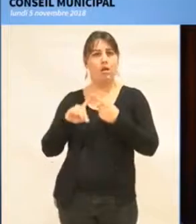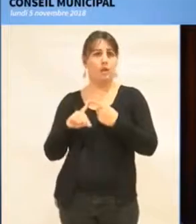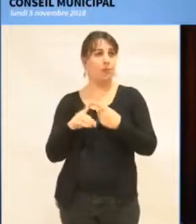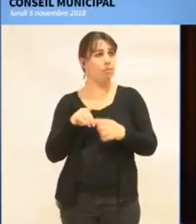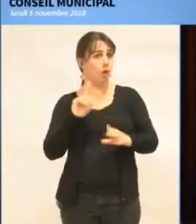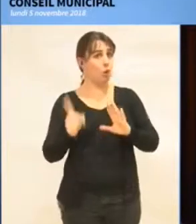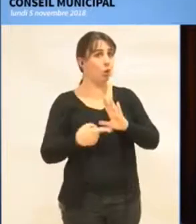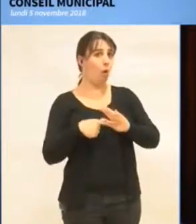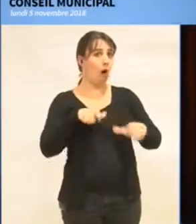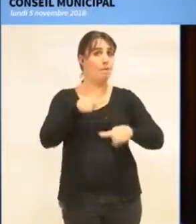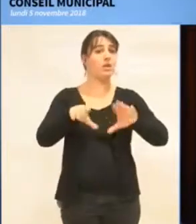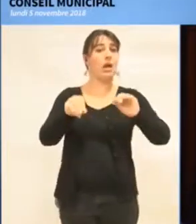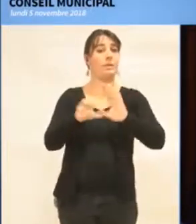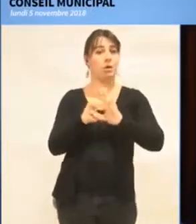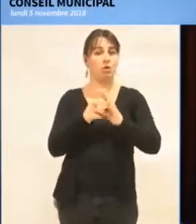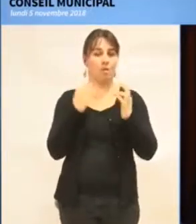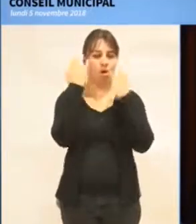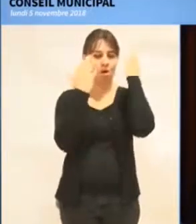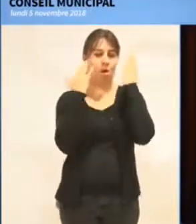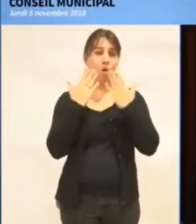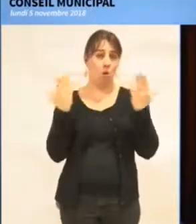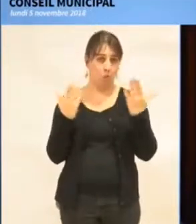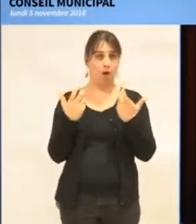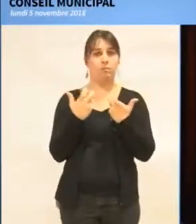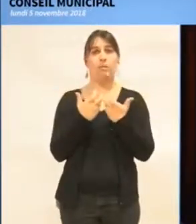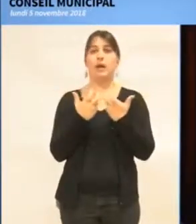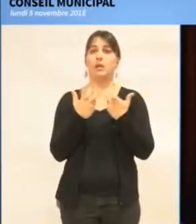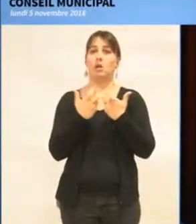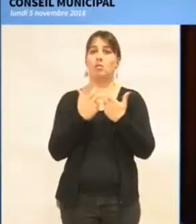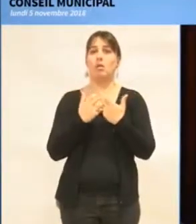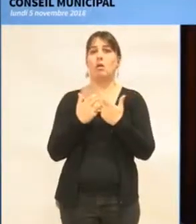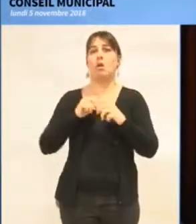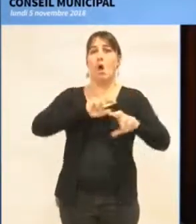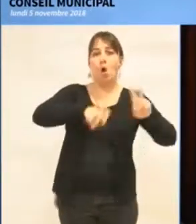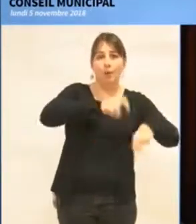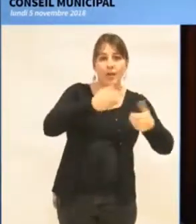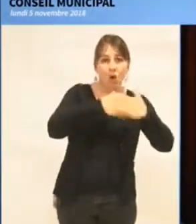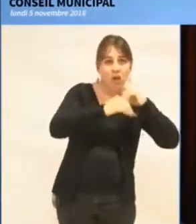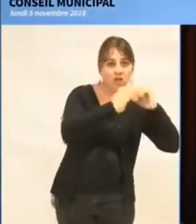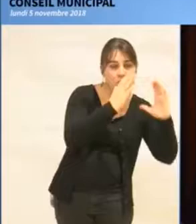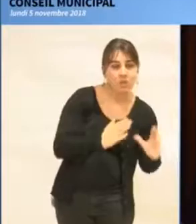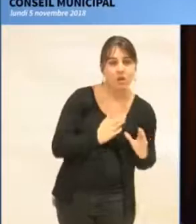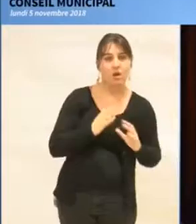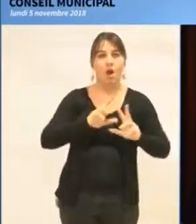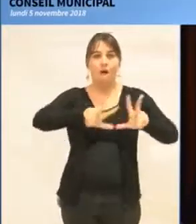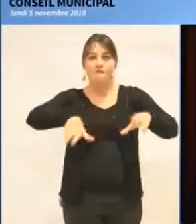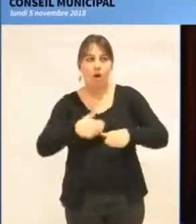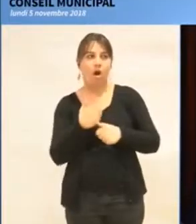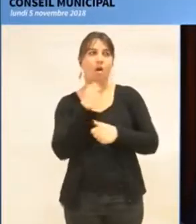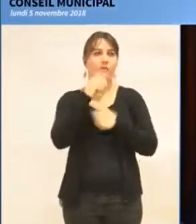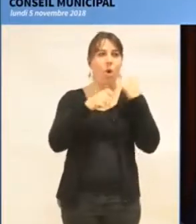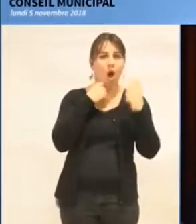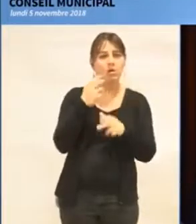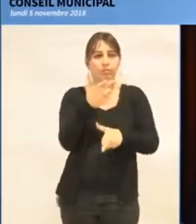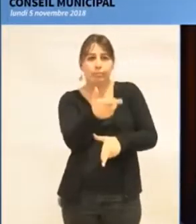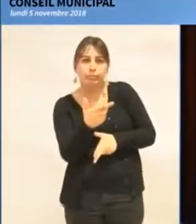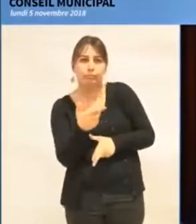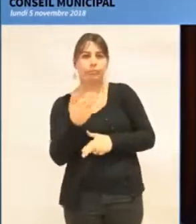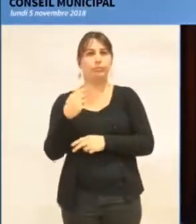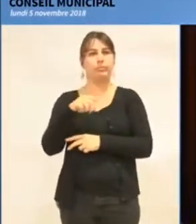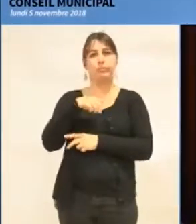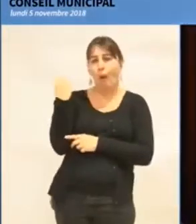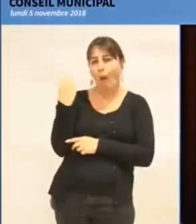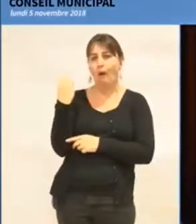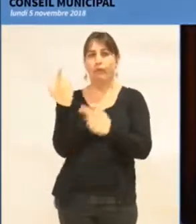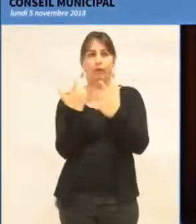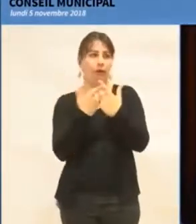légitimement les Grenoblois, à savoir l'évolution des cambriolages, des vols avec violence, des atteintes aux personnes, des homicides, bref, j'en passe. Vous